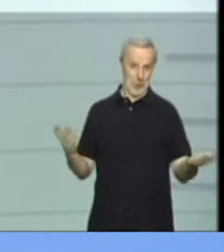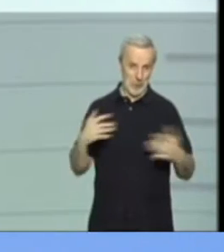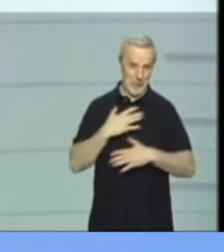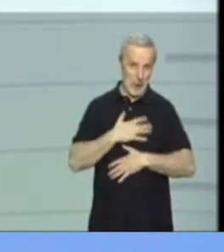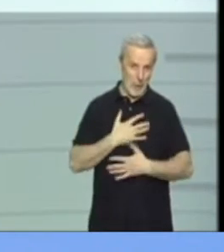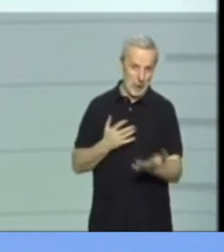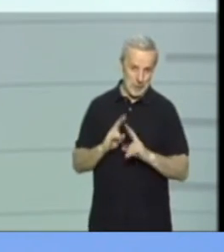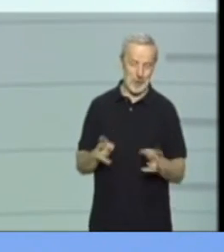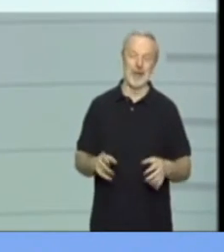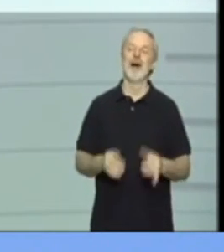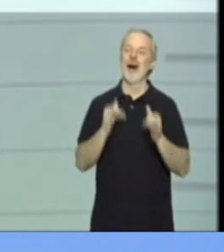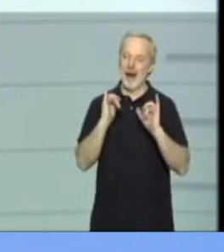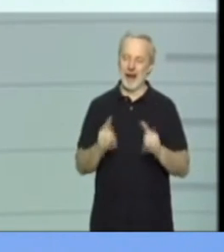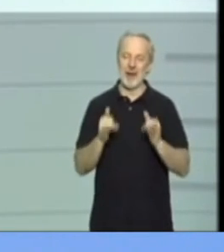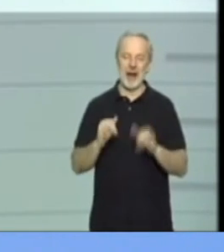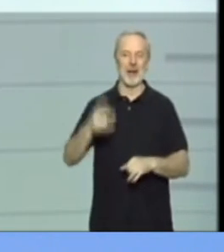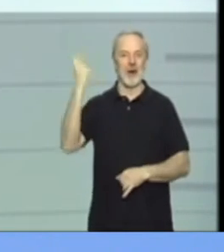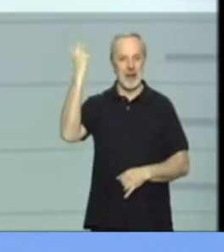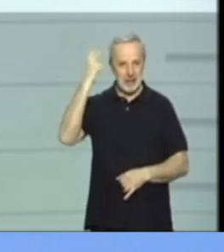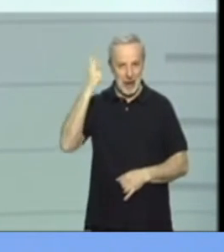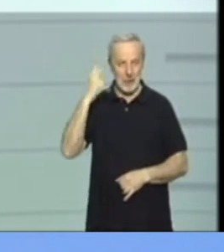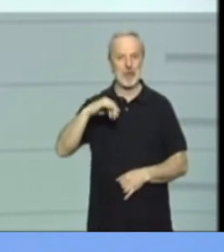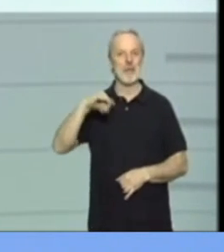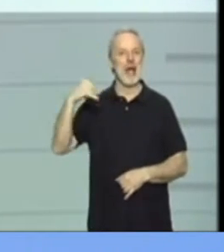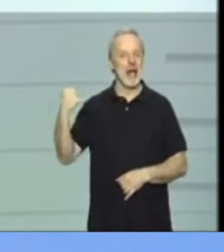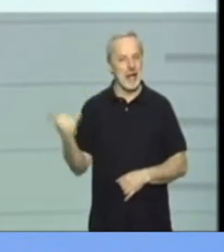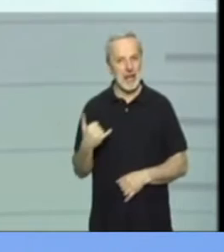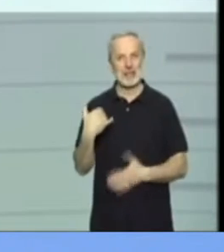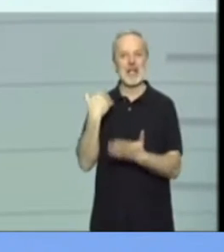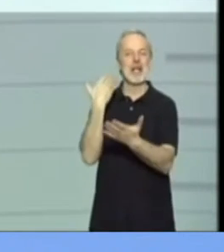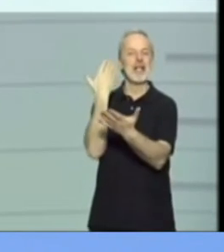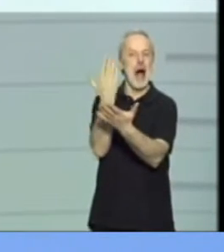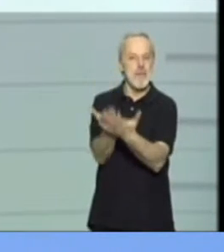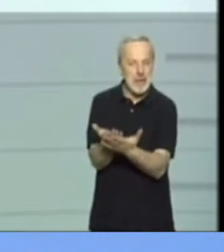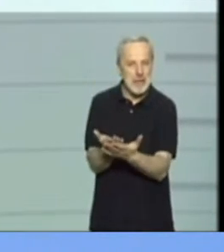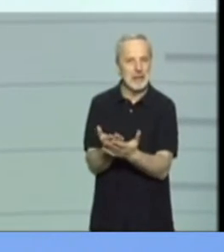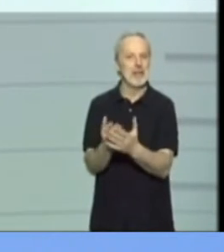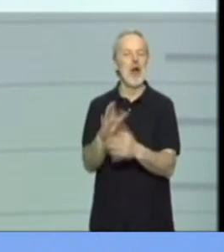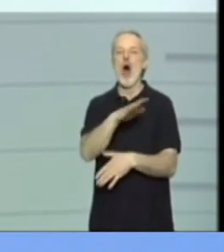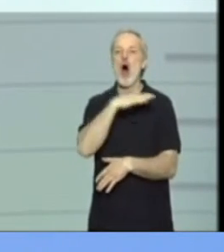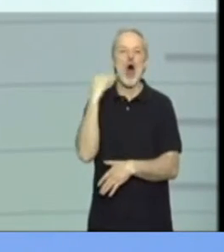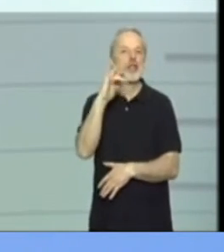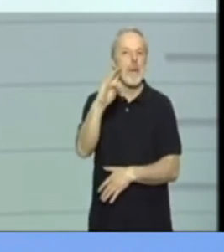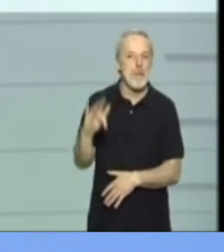lázních. Samozřejmě Jeseník nabízí pro nás kapacitu ubytovací